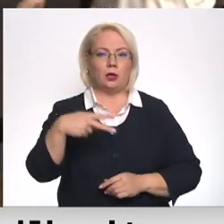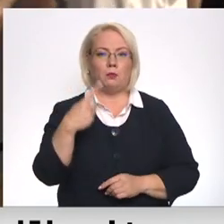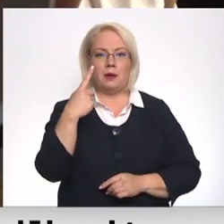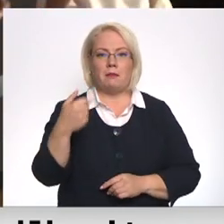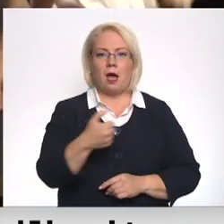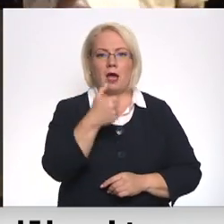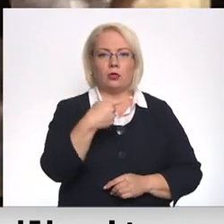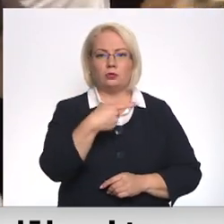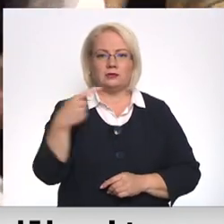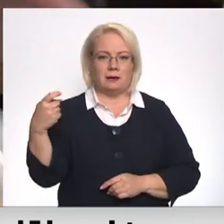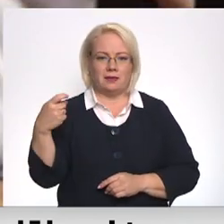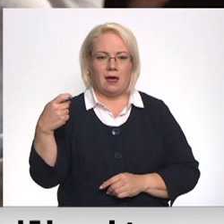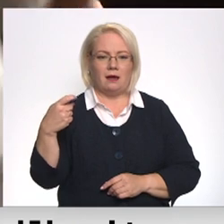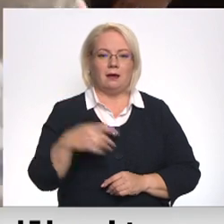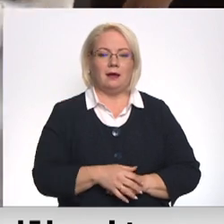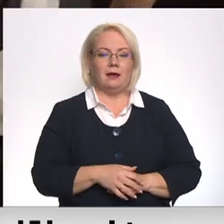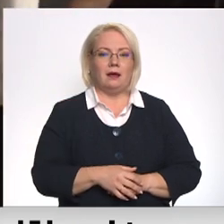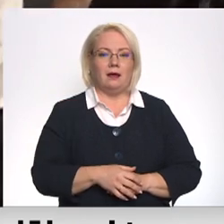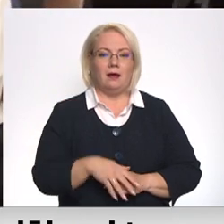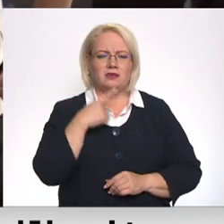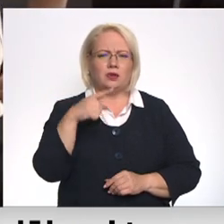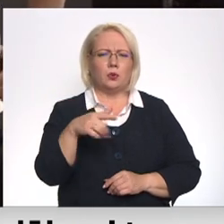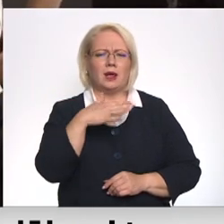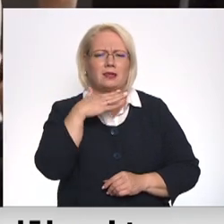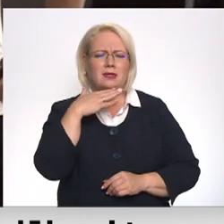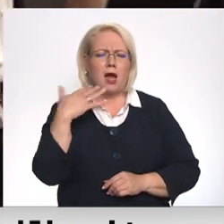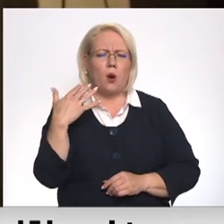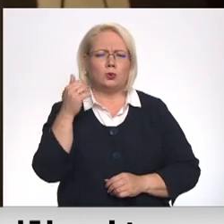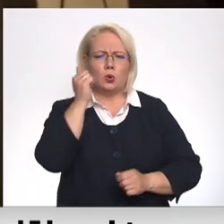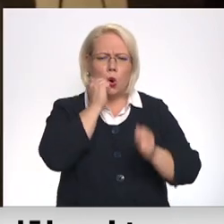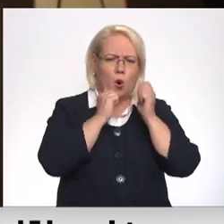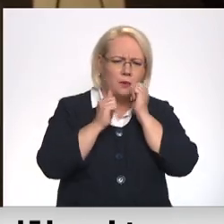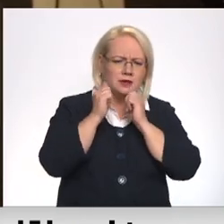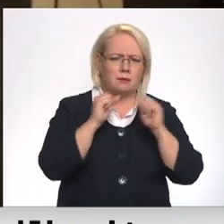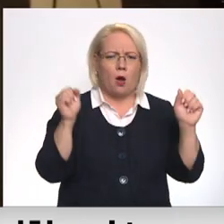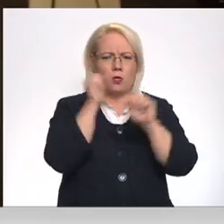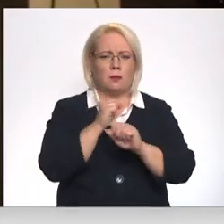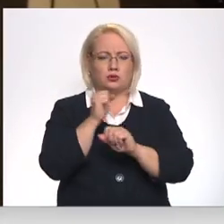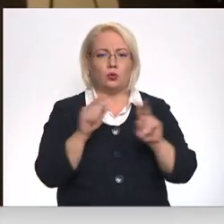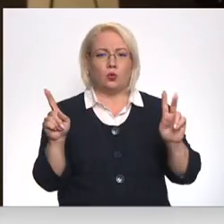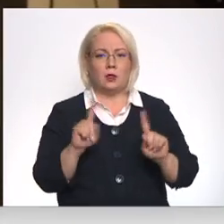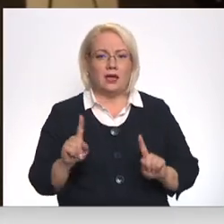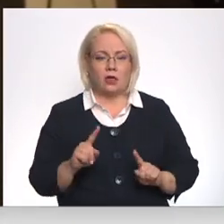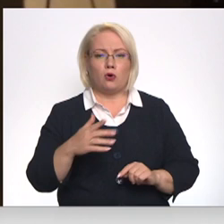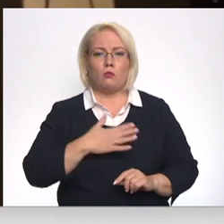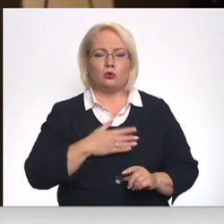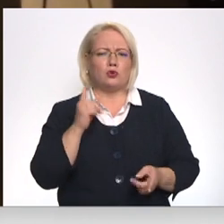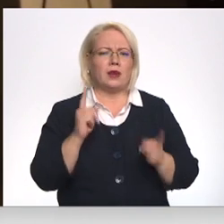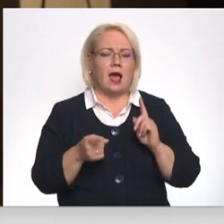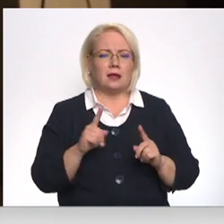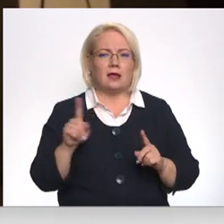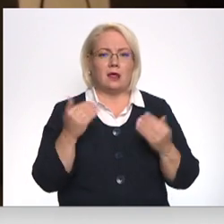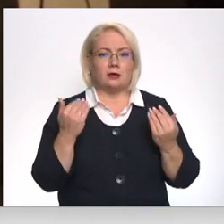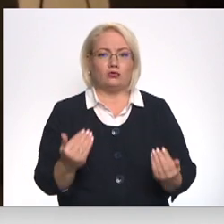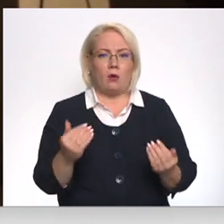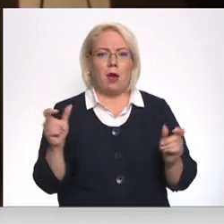Gadsimta absurds. Tur ir gana daudz komismu, gana daudz absurdu lietu, jo mūsu realitāte, mūsu pasaule ir diezgan absurda